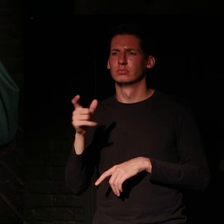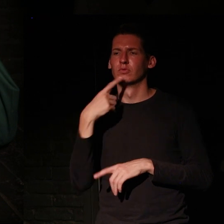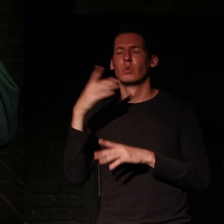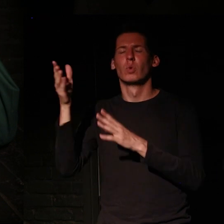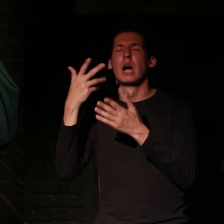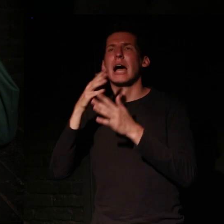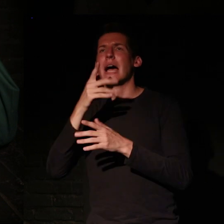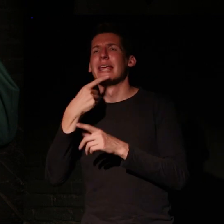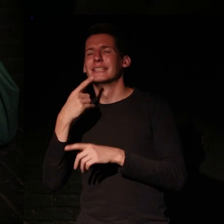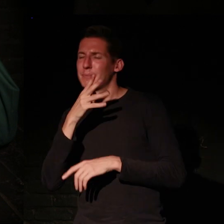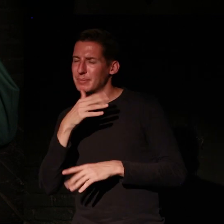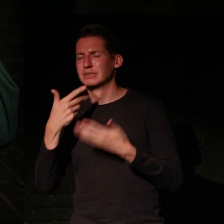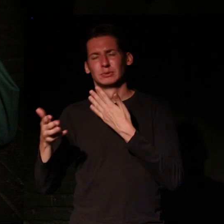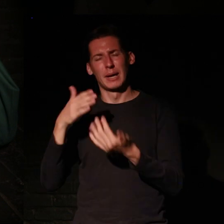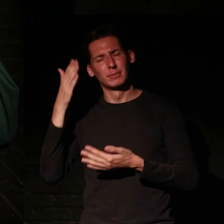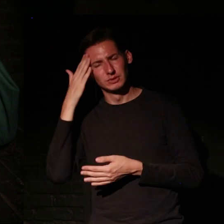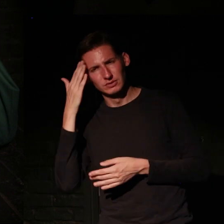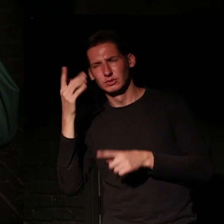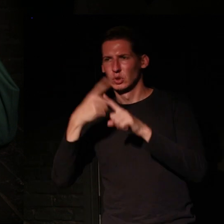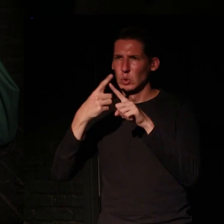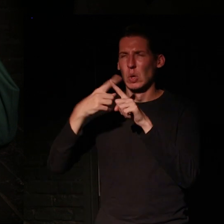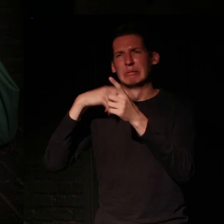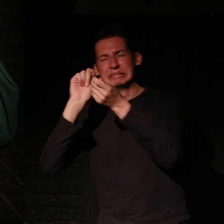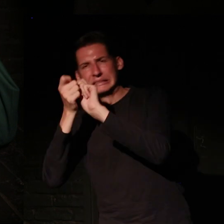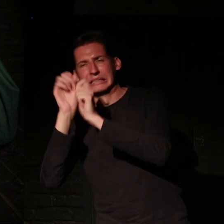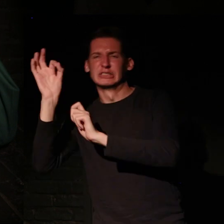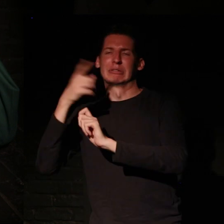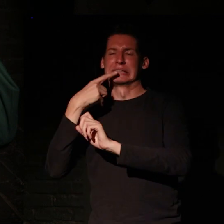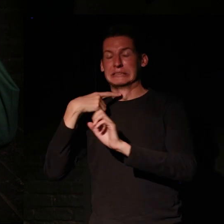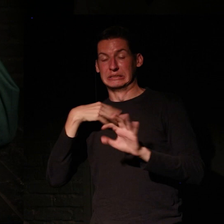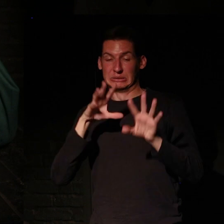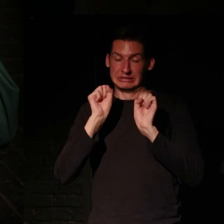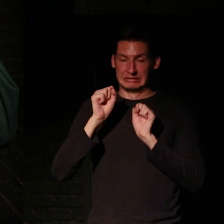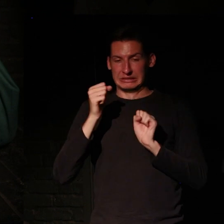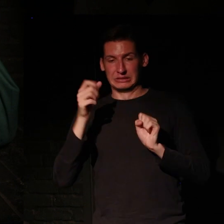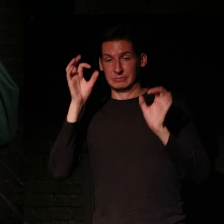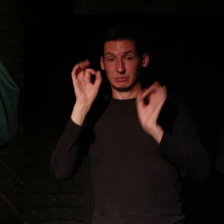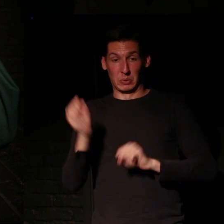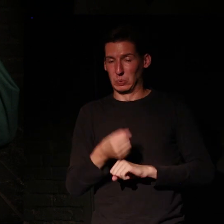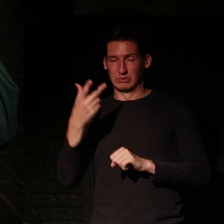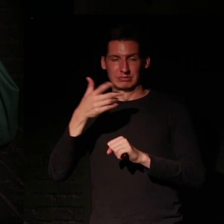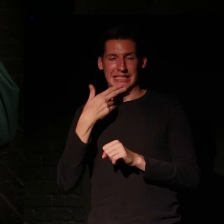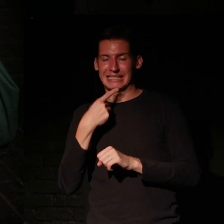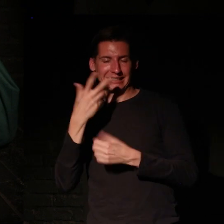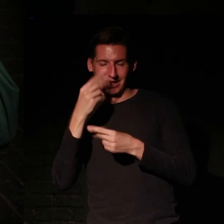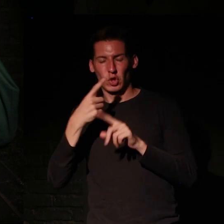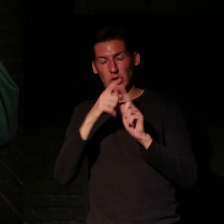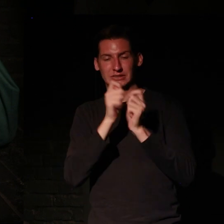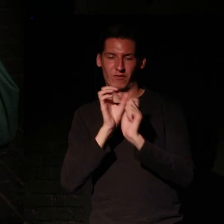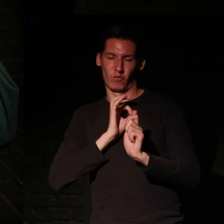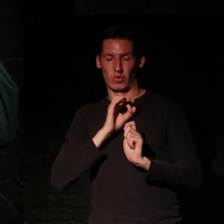hebrajszczyznę słabo. W związku z tym pewne rzeczy poprzekręcał po swojemu. Nie mówiąc już o tym, że teologie